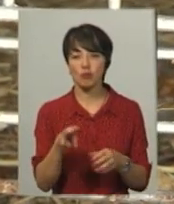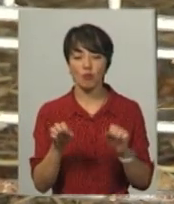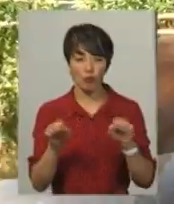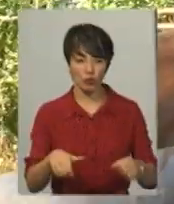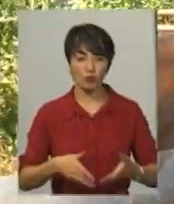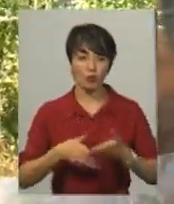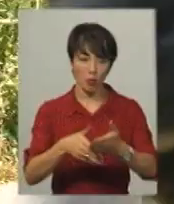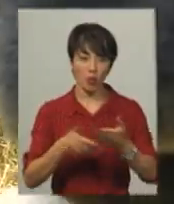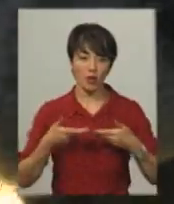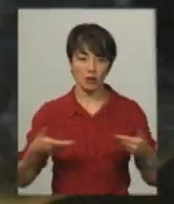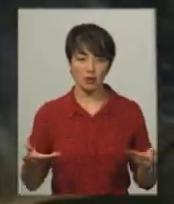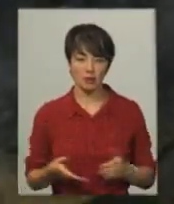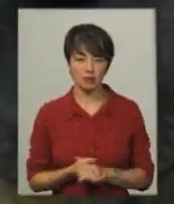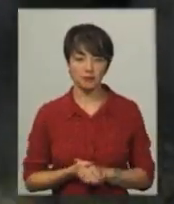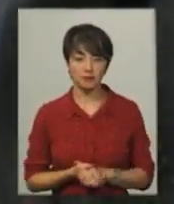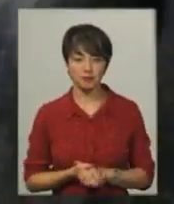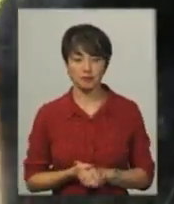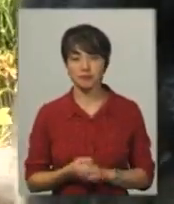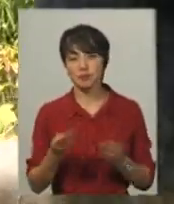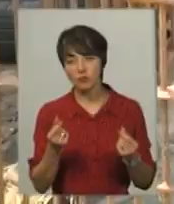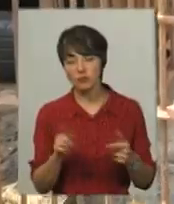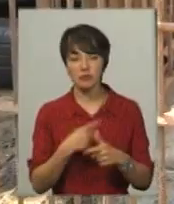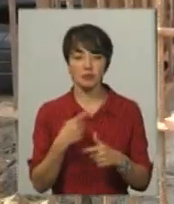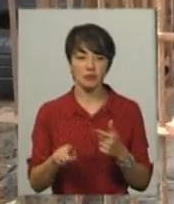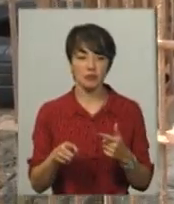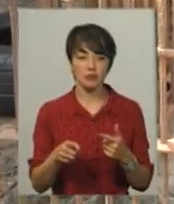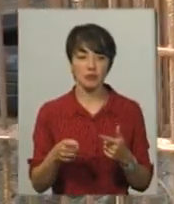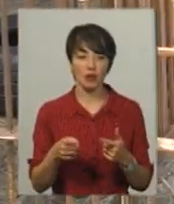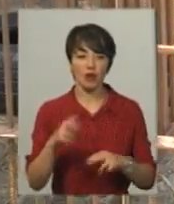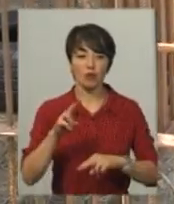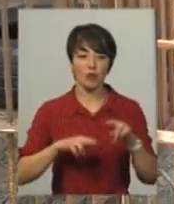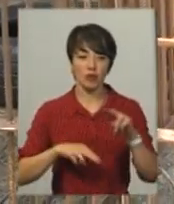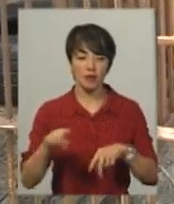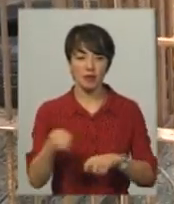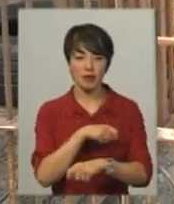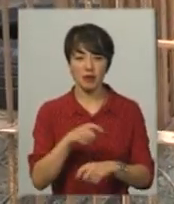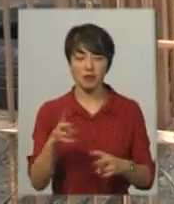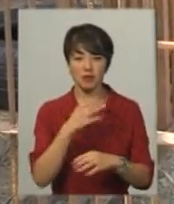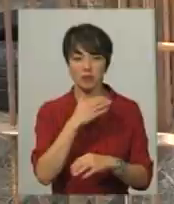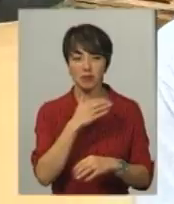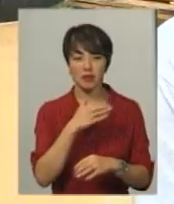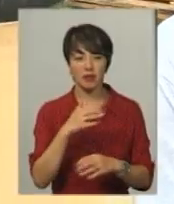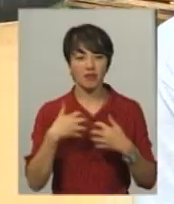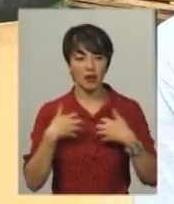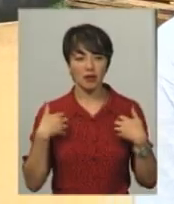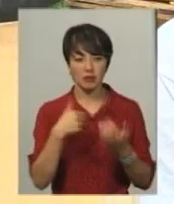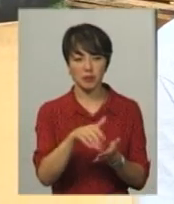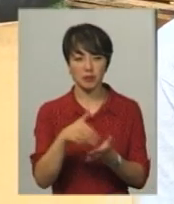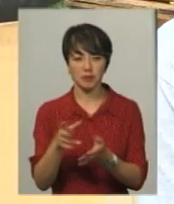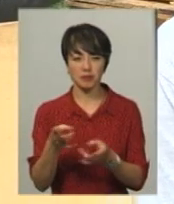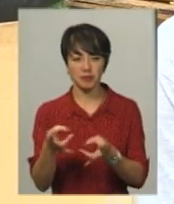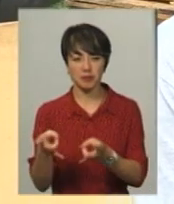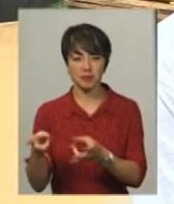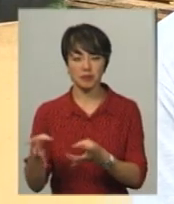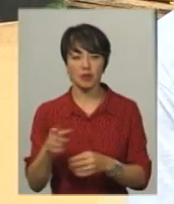нам от, в такому плані. Тобто, чи коштами, чи от строїтельним матеріалом, бо тварини багато дуже відмовляються. Люди, так